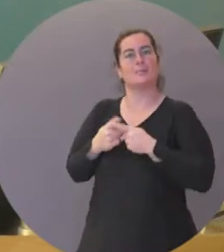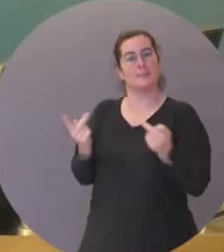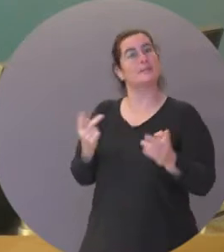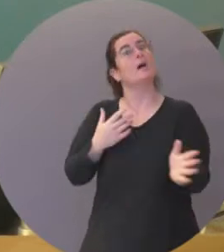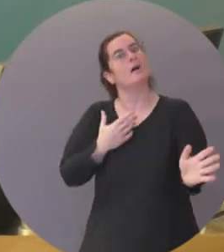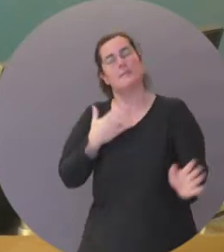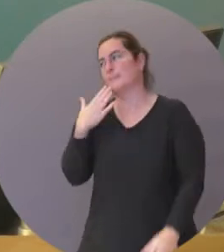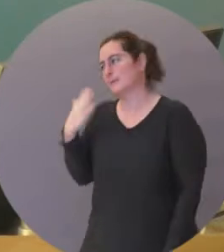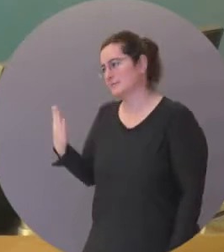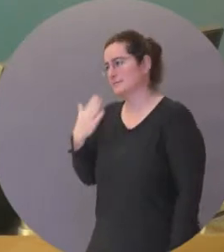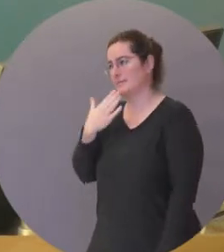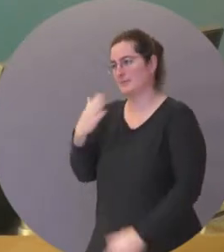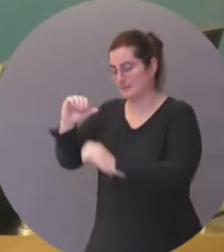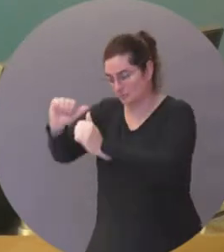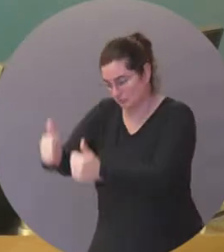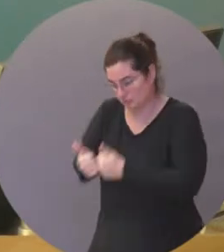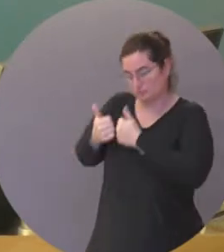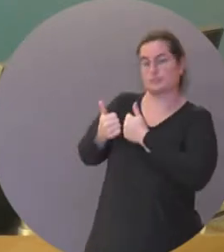vivement